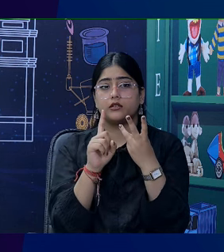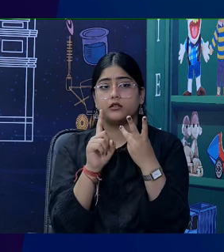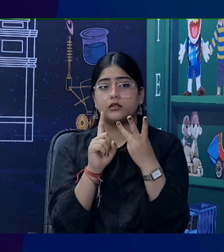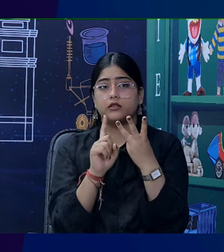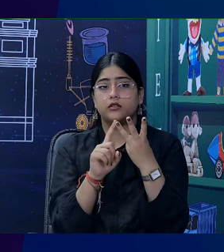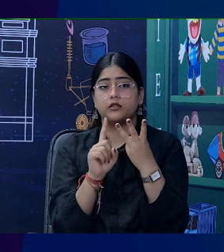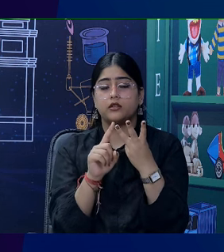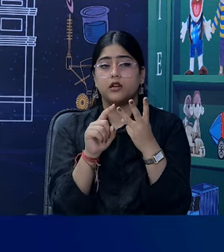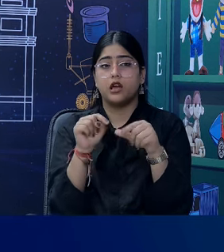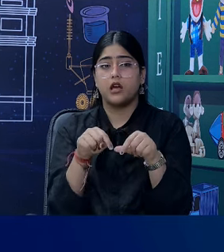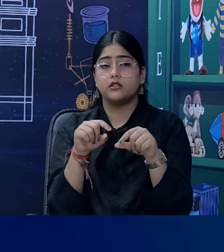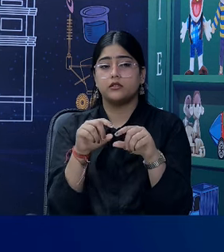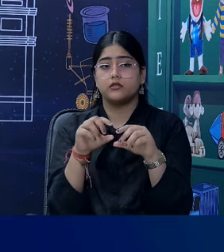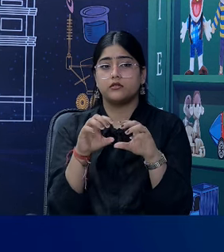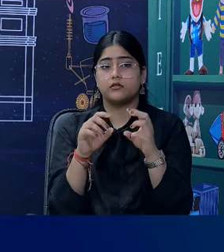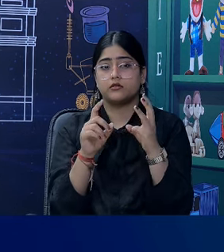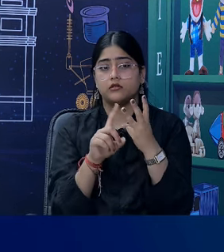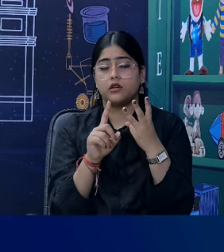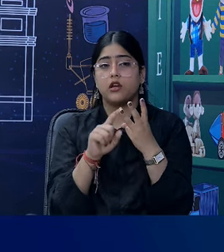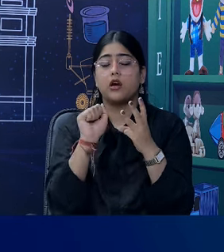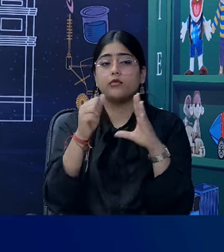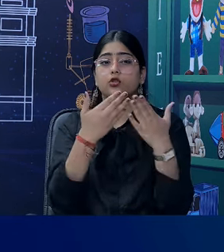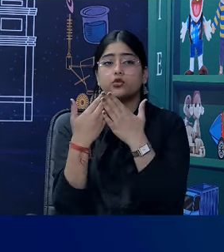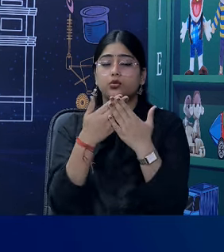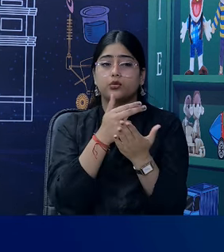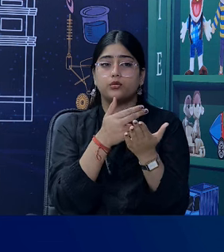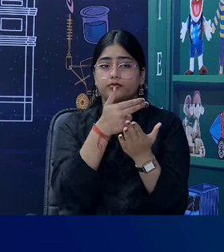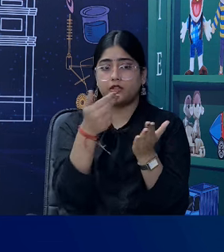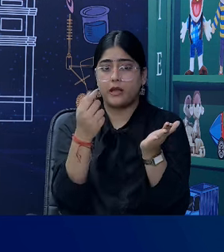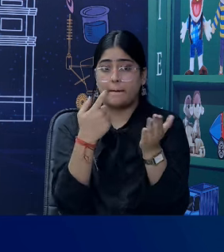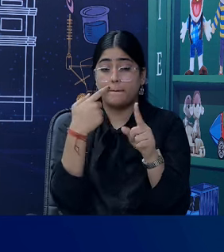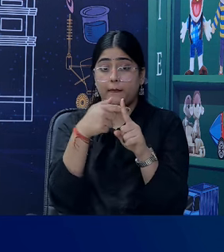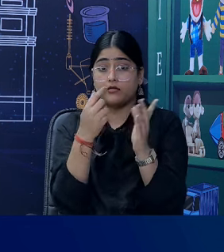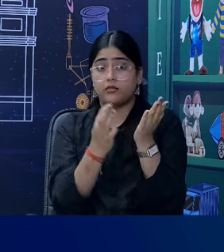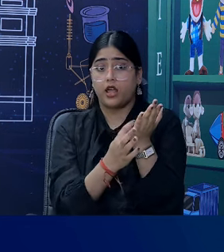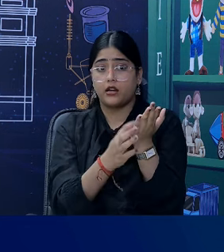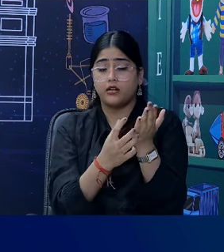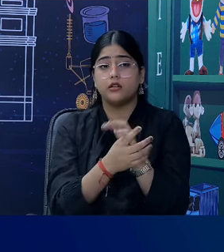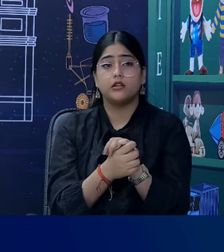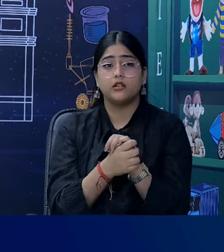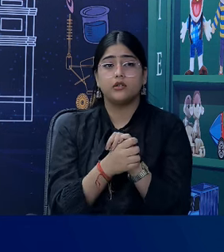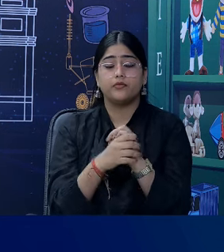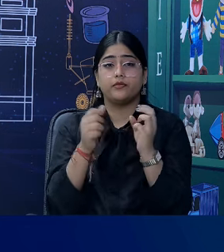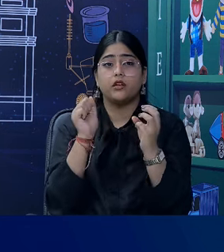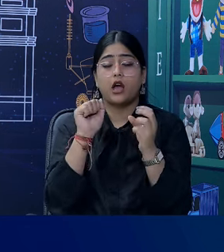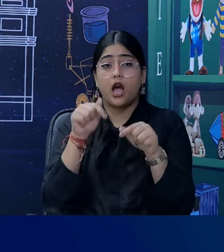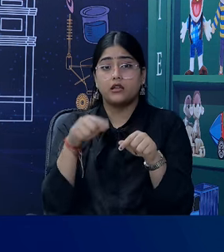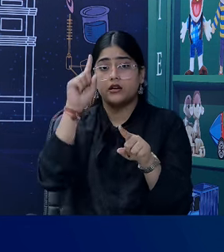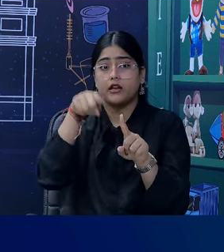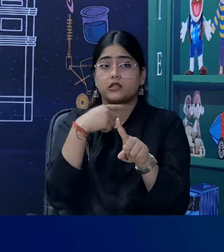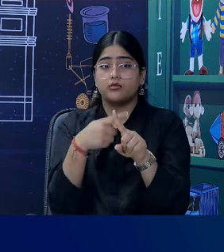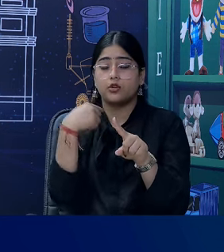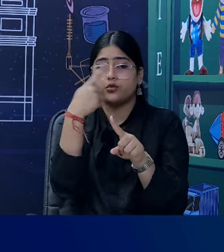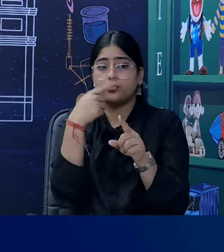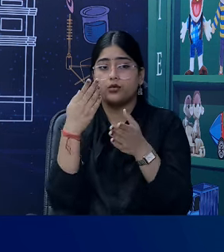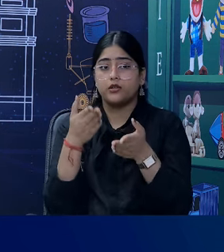विद्यार्थियों के लिए हमारा यह सत्र है फिर आपके विद्यालय का नाम और विद्यालय का पता द एड्रेस एंड द नेम ऑफ योर स्कूल शिक्षक का नाम शिक्षिका जो भी